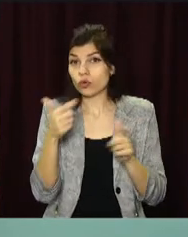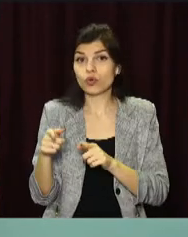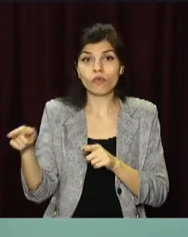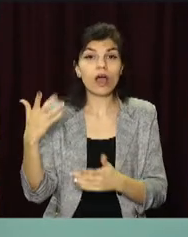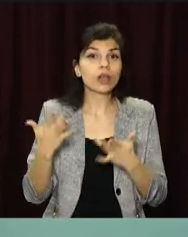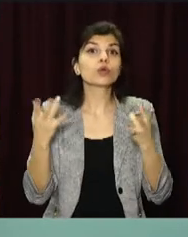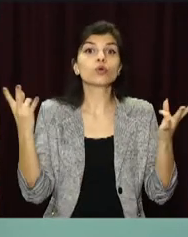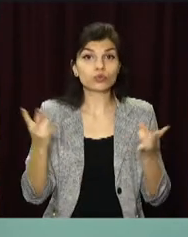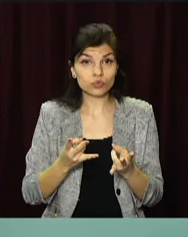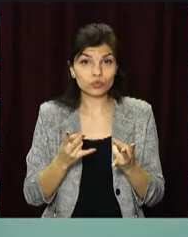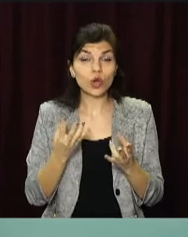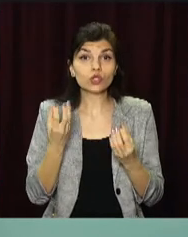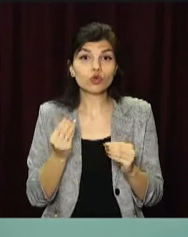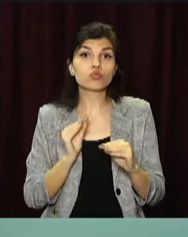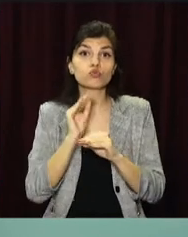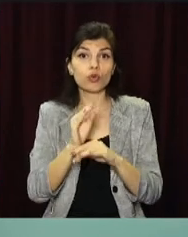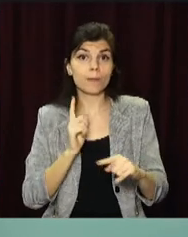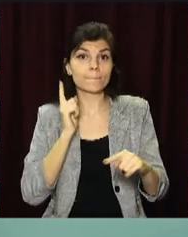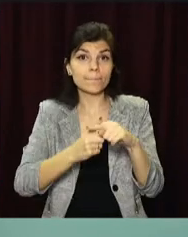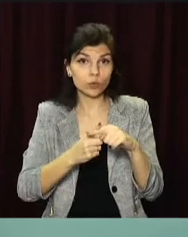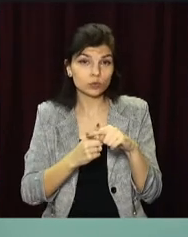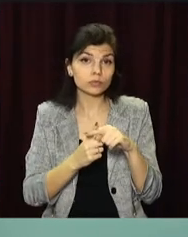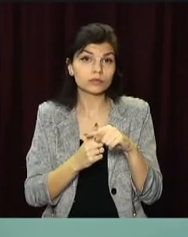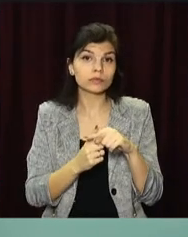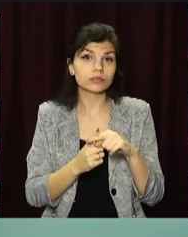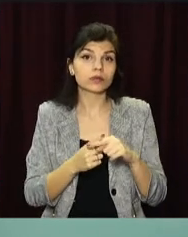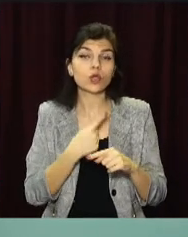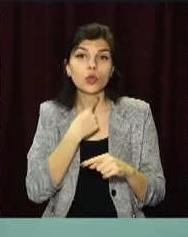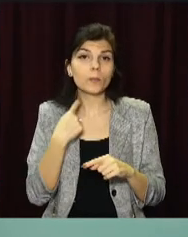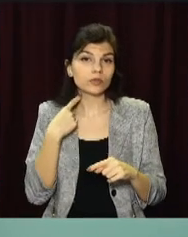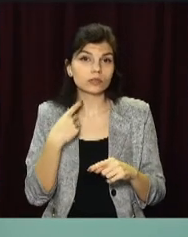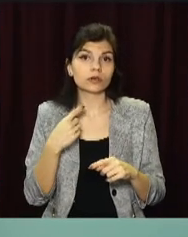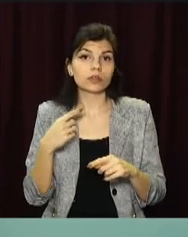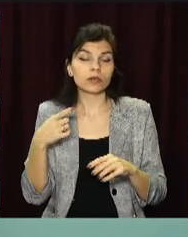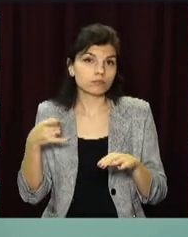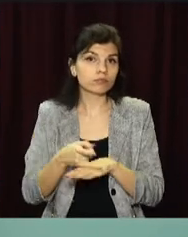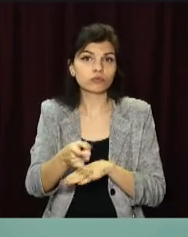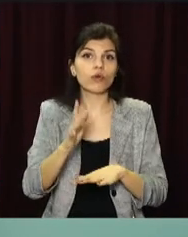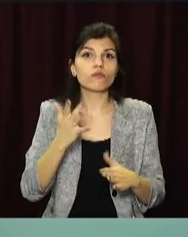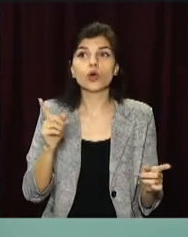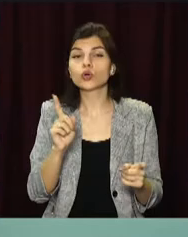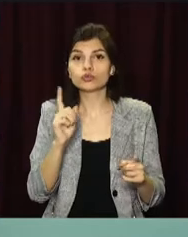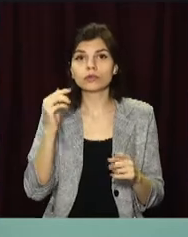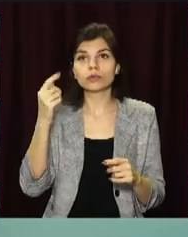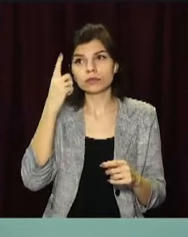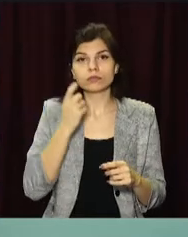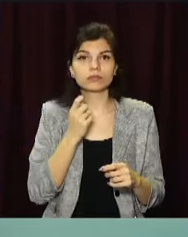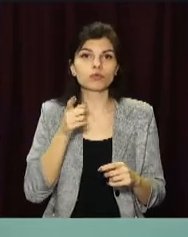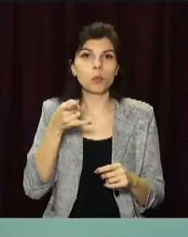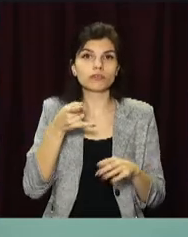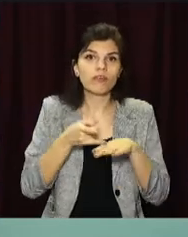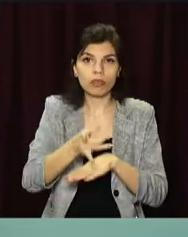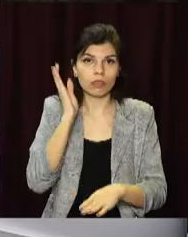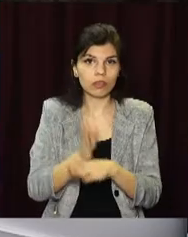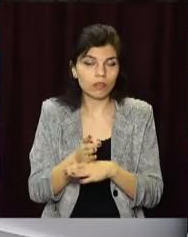Якщо потрібно буде ще додатково забезпечити оперативний виїзд техніки, то ми це зробимо